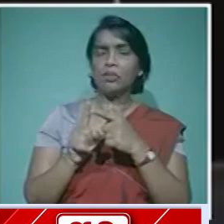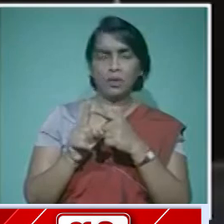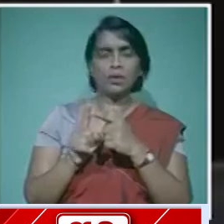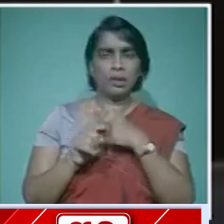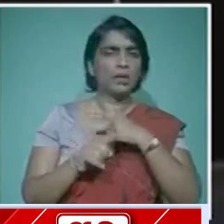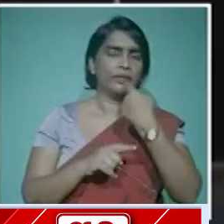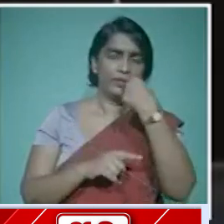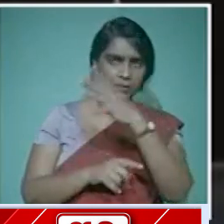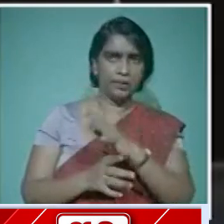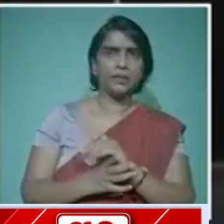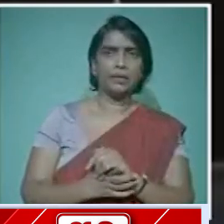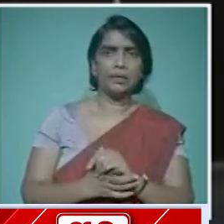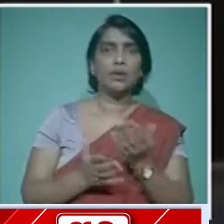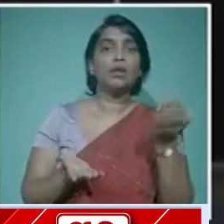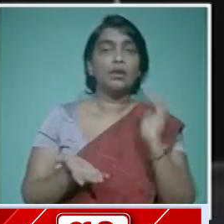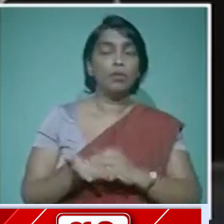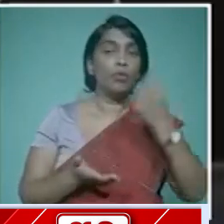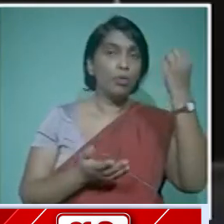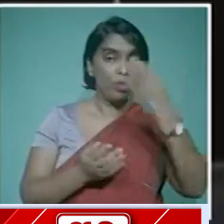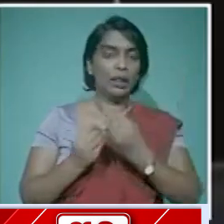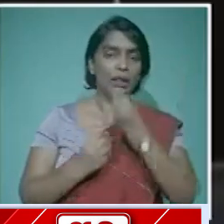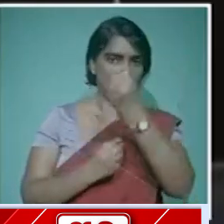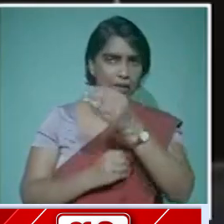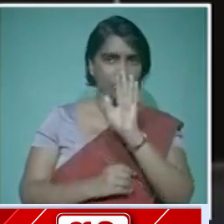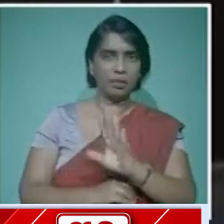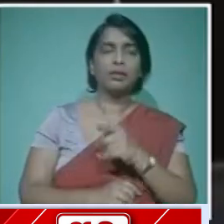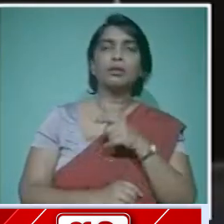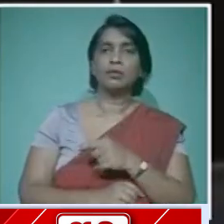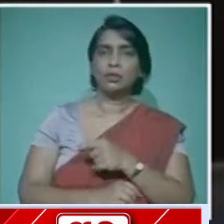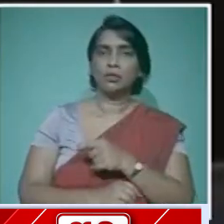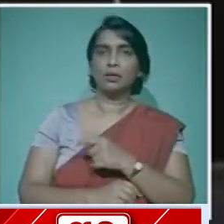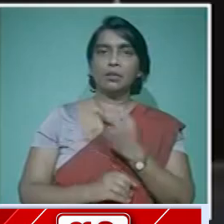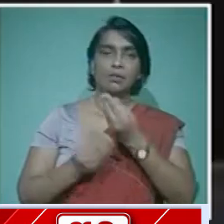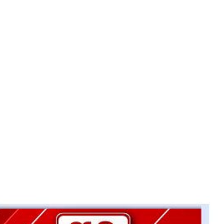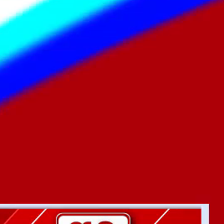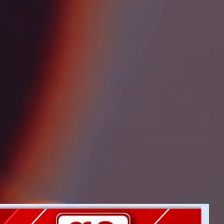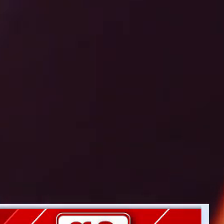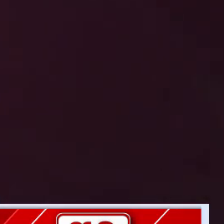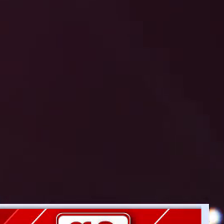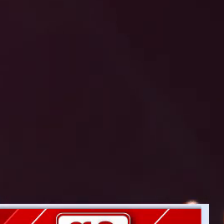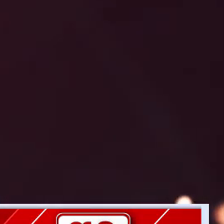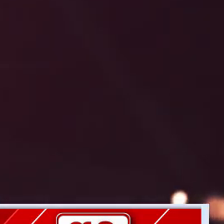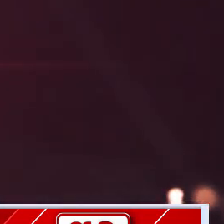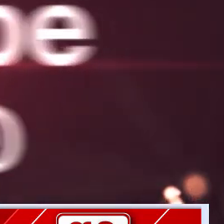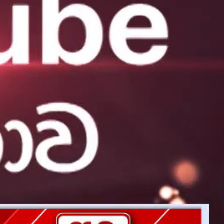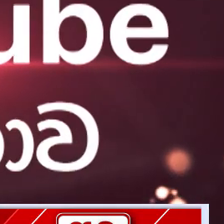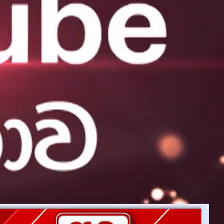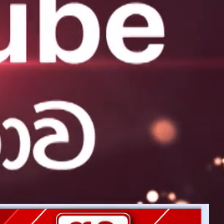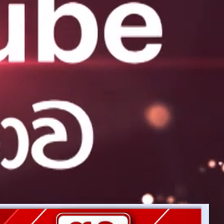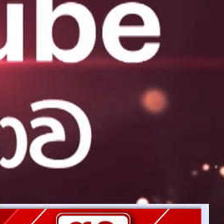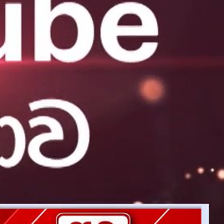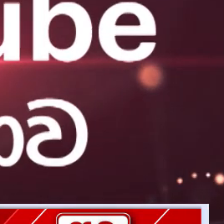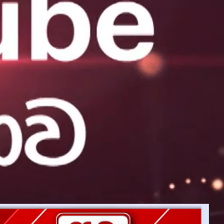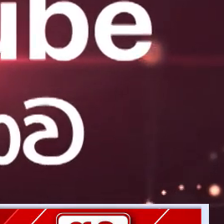නිර්දේශයක් ඉදිරිපත් කරා. නැවත දිනයක් අපි ලබා දීලා තියෙනවා. ඒක අපිට ලබා දෙන්න භවිෂ්‍යදී. අද දෙරණ